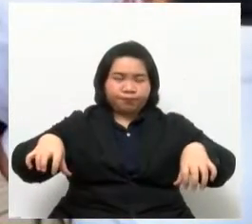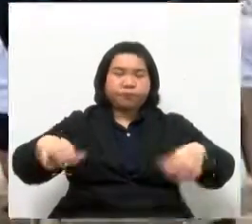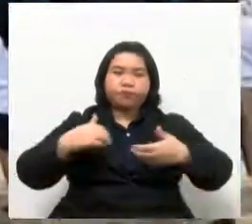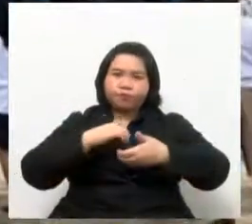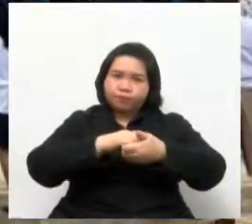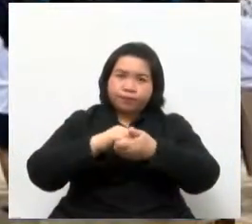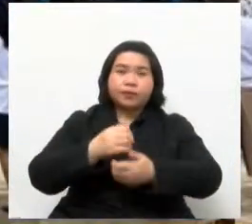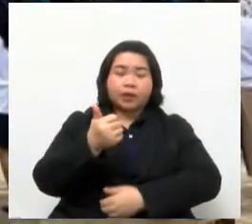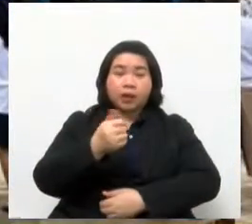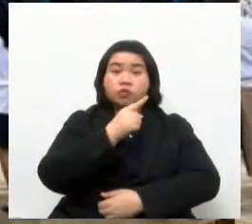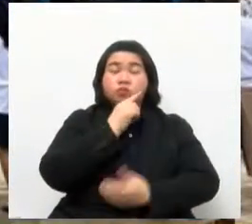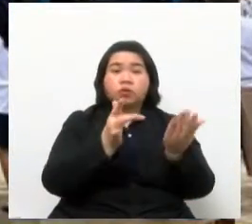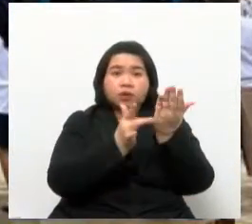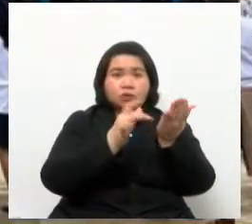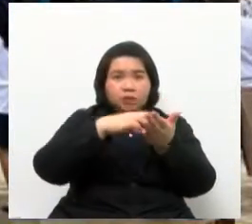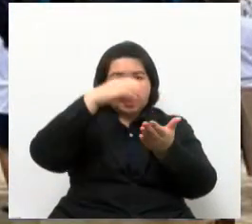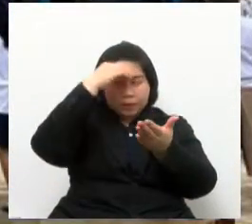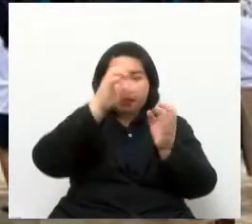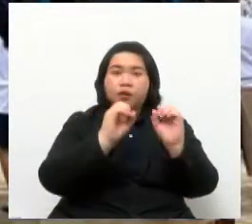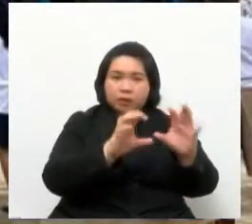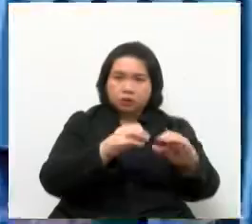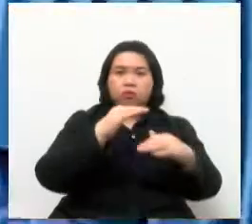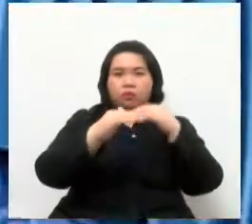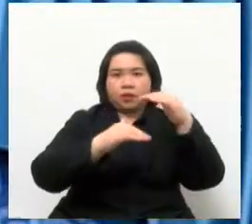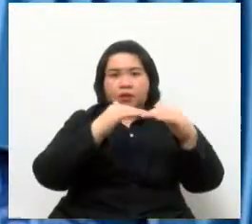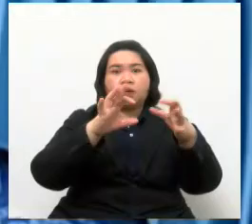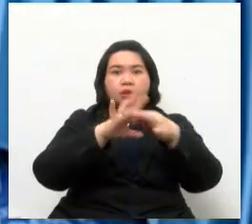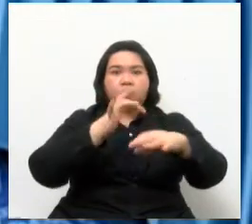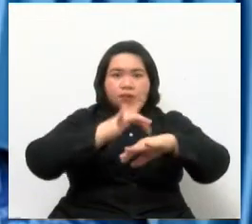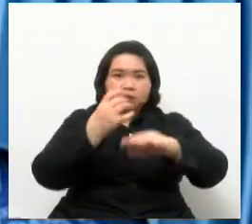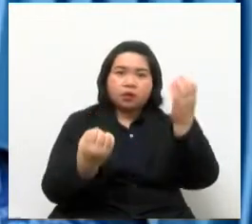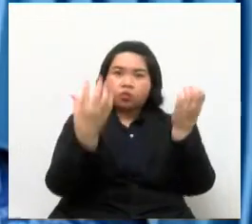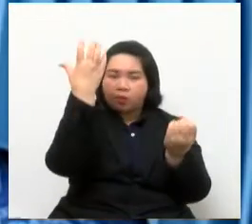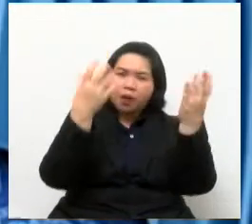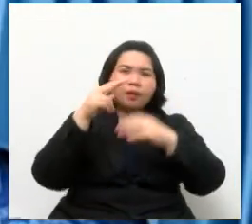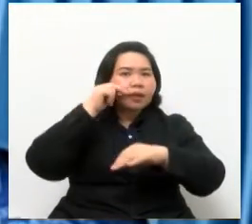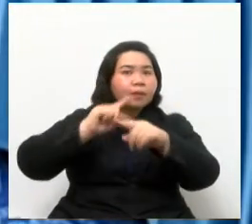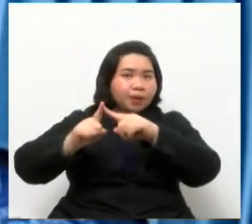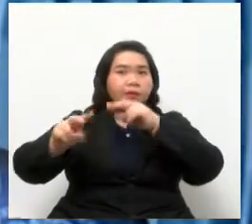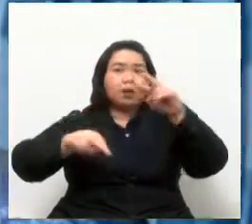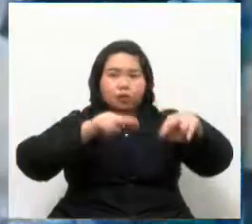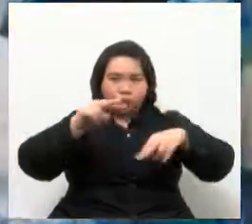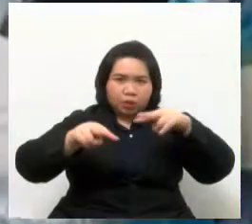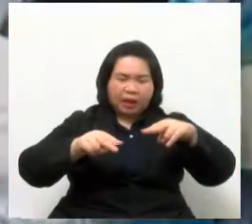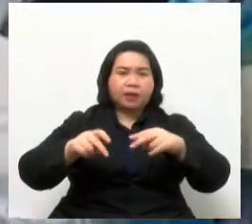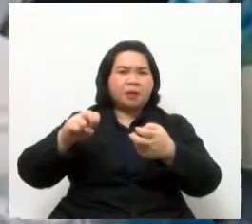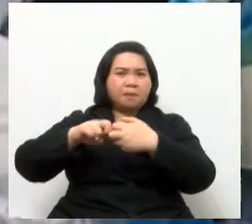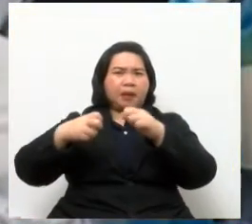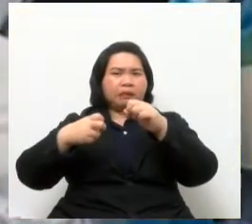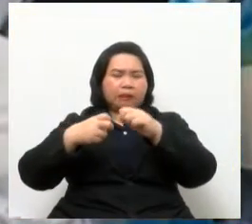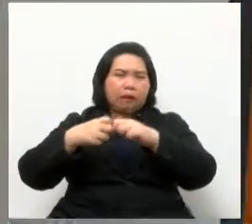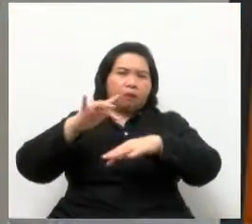านวัตกรรมการจัดการเรียนรู้ด้านการอนุรักษ์ทรัพยากรธรรมชาติและสิ่งแวดล้อมเพื่อลดหมอกควันฝุ่น